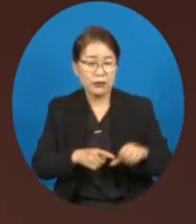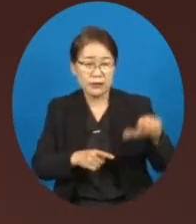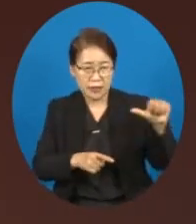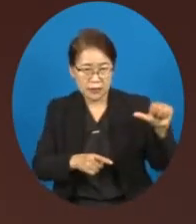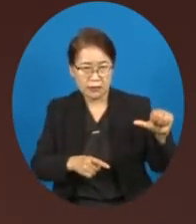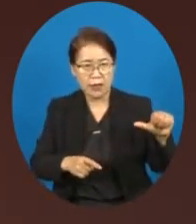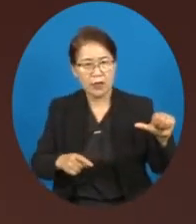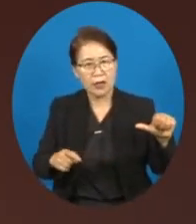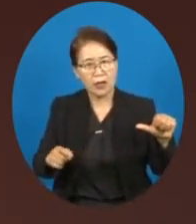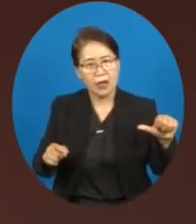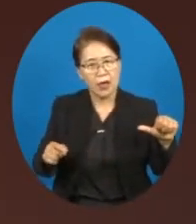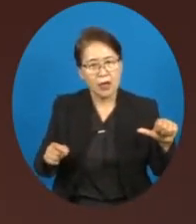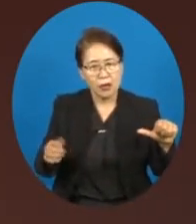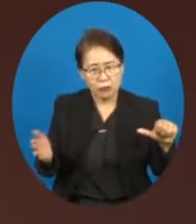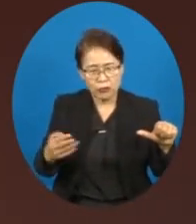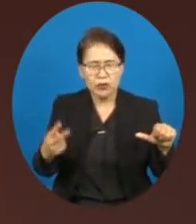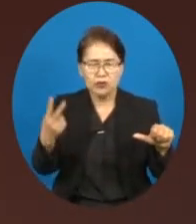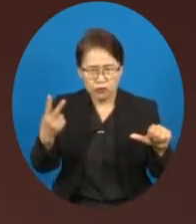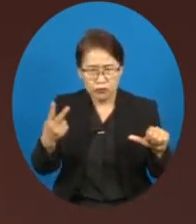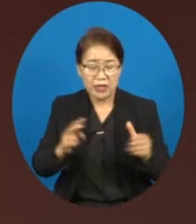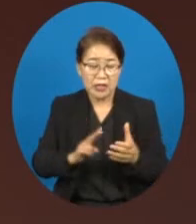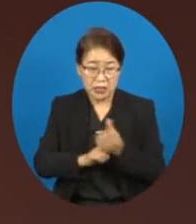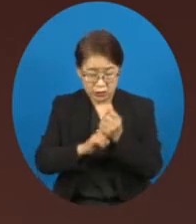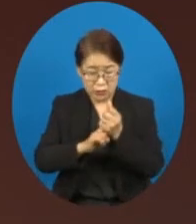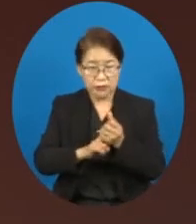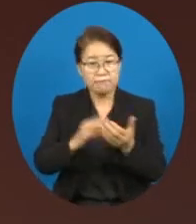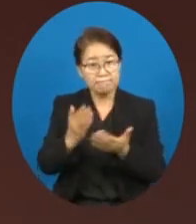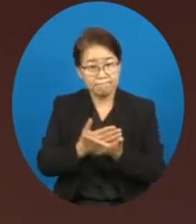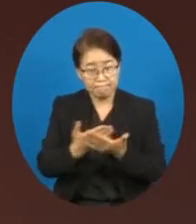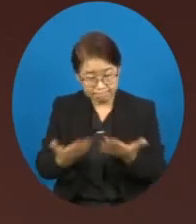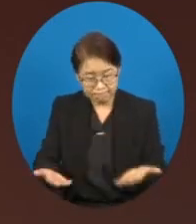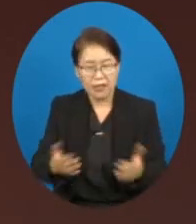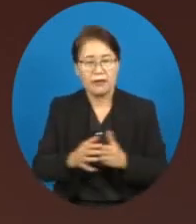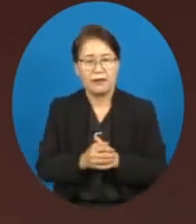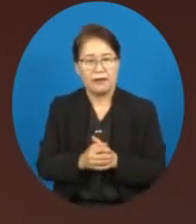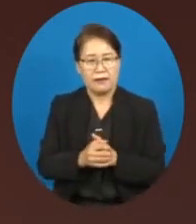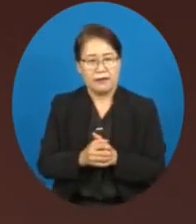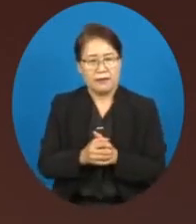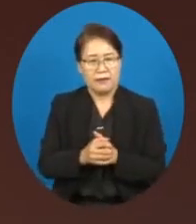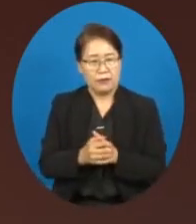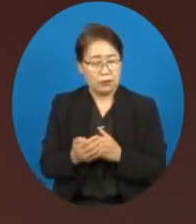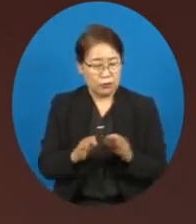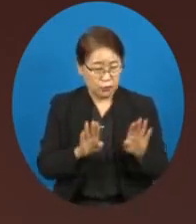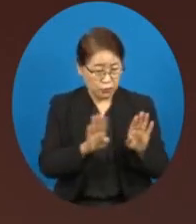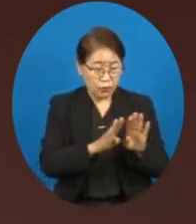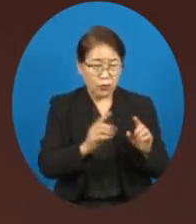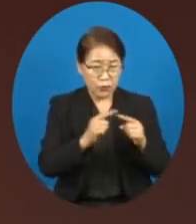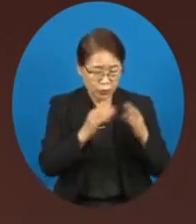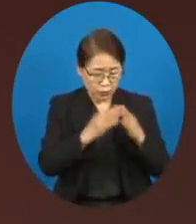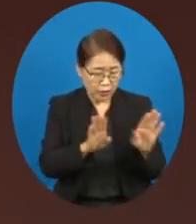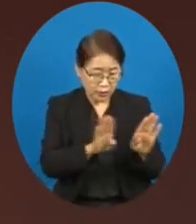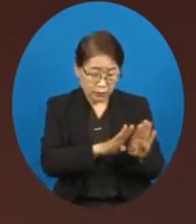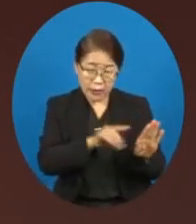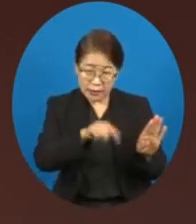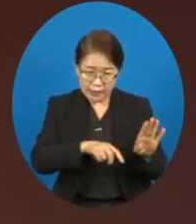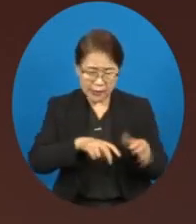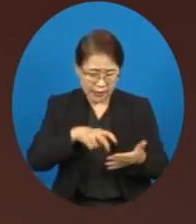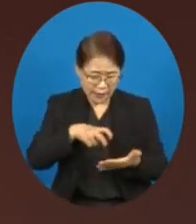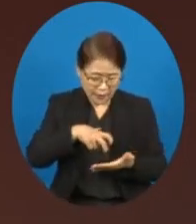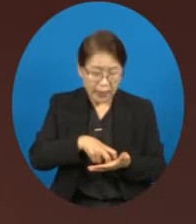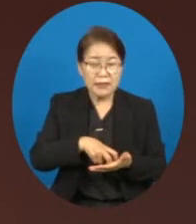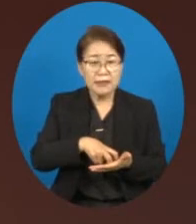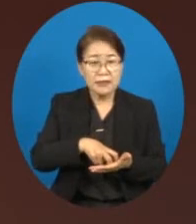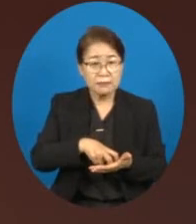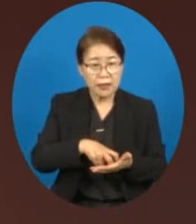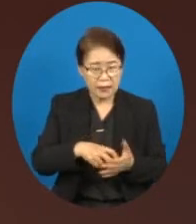행하셨단 말입니다. 성전 미문에 앉아있는 나으면서부터 안진맹이 된 자를 일으킬 때도